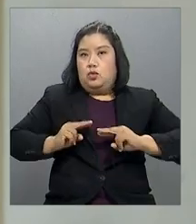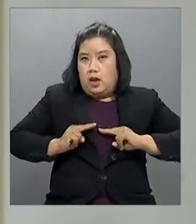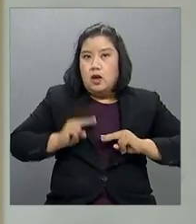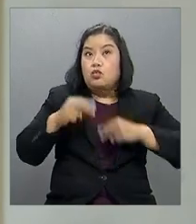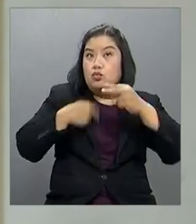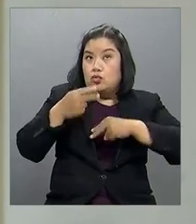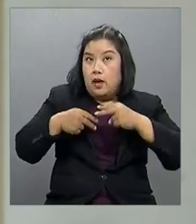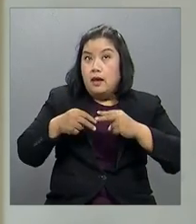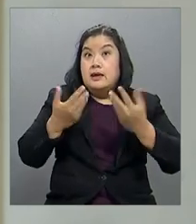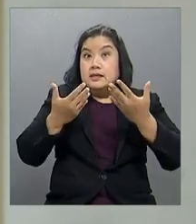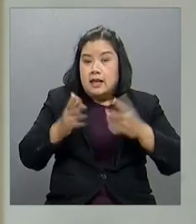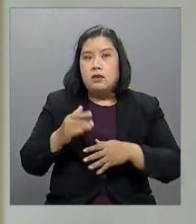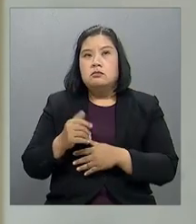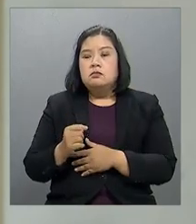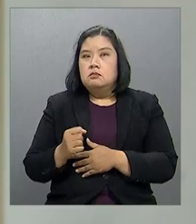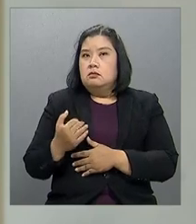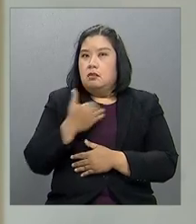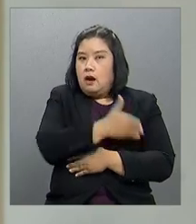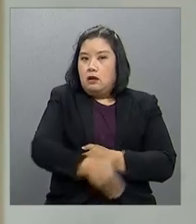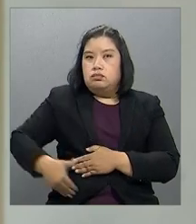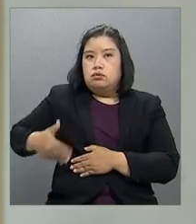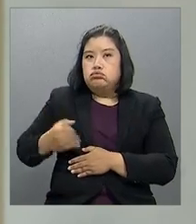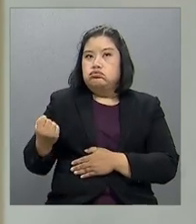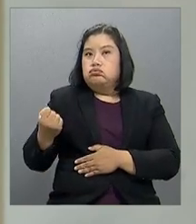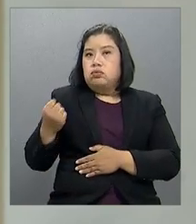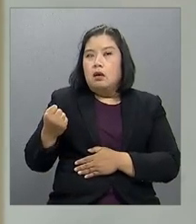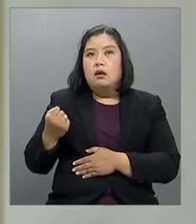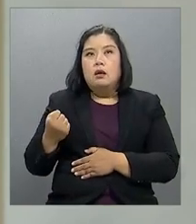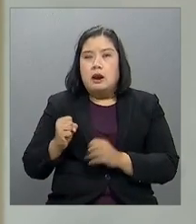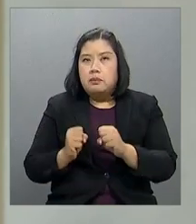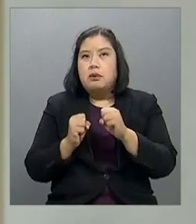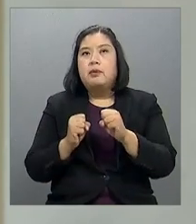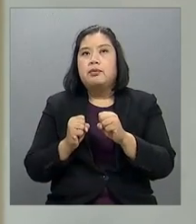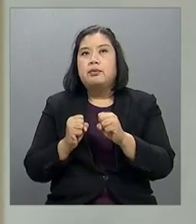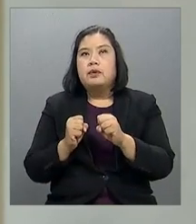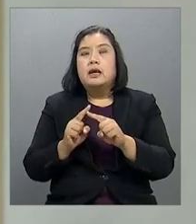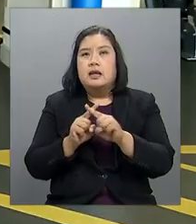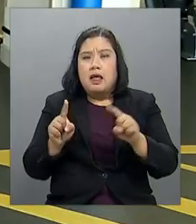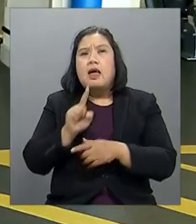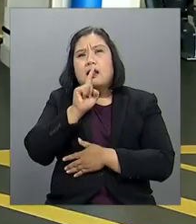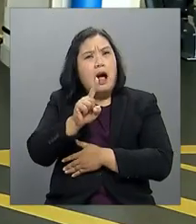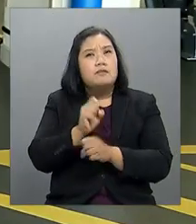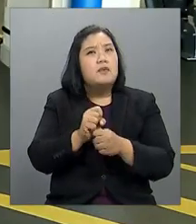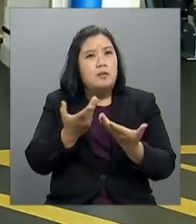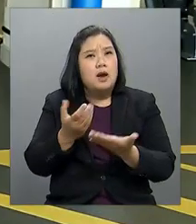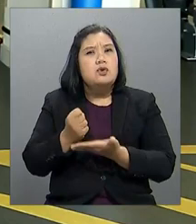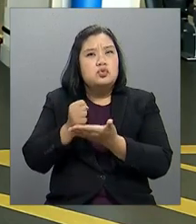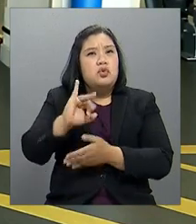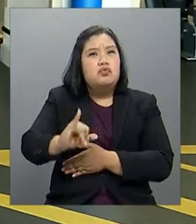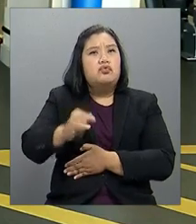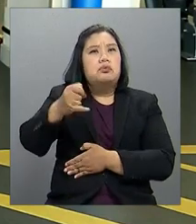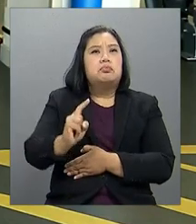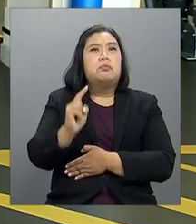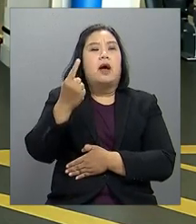ารถเพิ่มสมรรถภาพร่างกายให้ใช้งานได้สูงสุดนะคะทีนี้การฟื้นฟูจะมีอะไรบ้างจะต้องมีการทำในโรงพยาบา